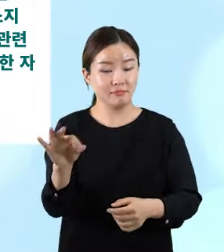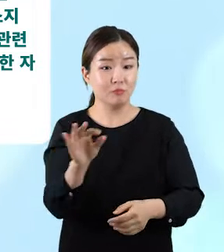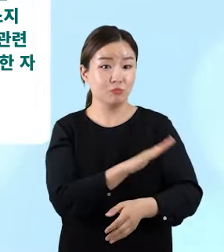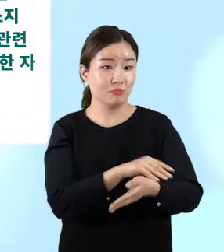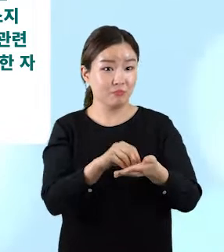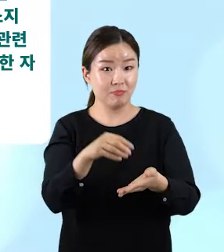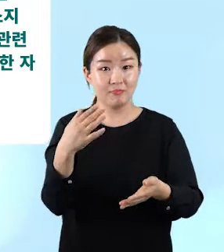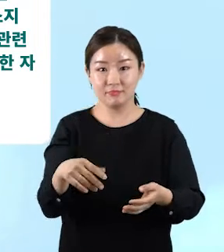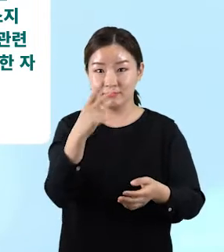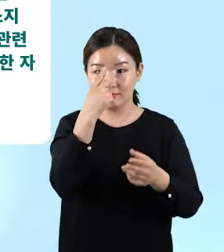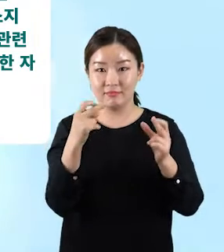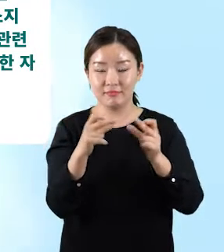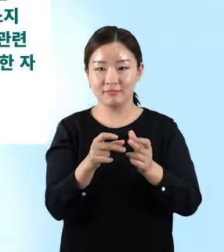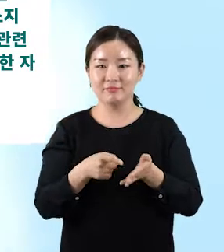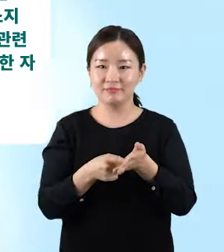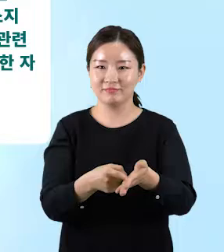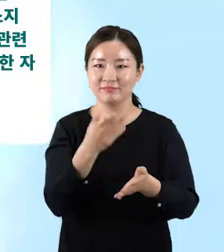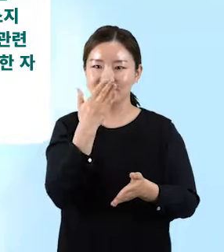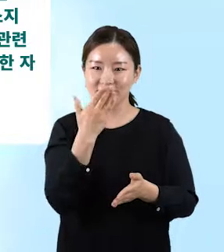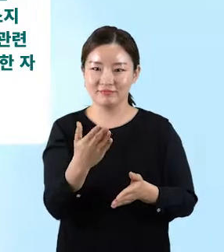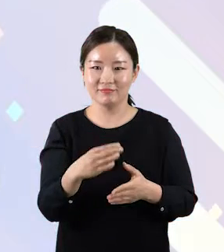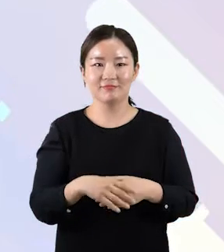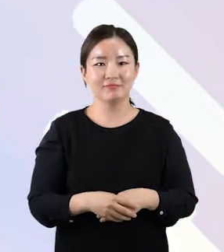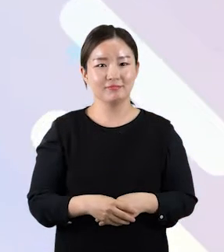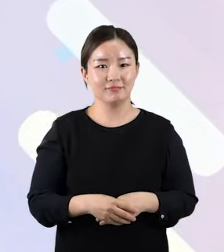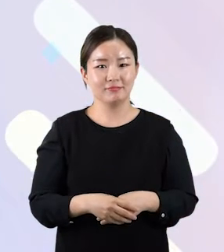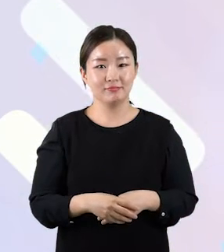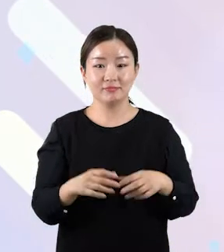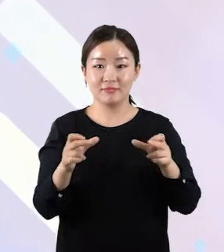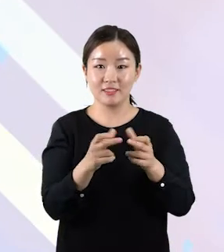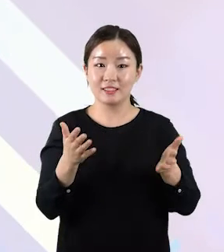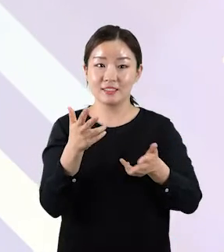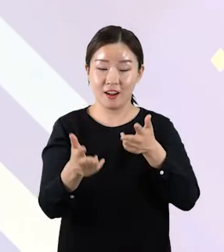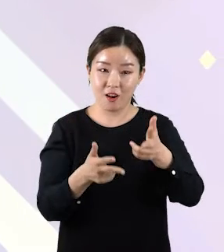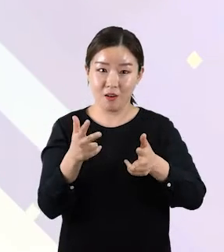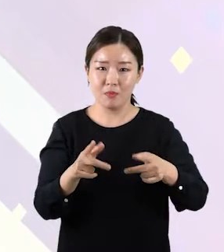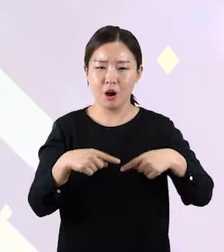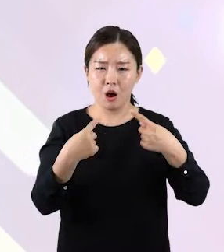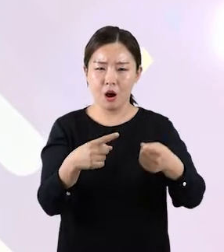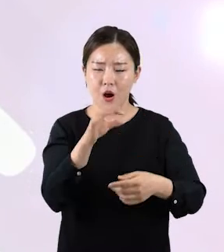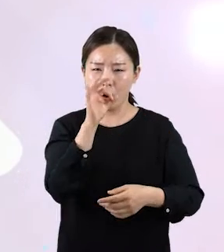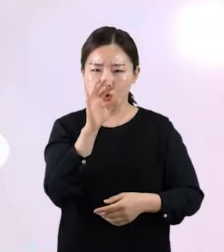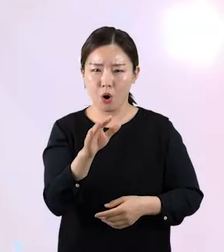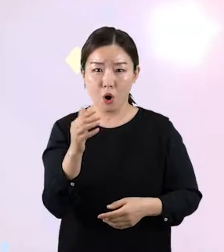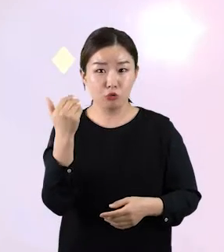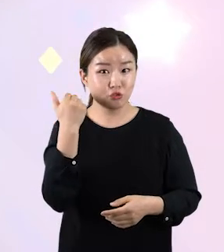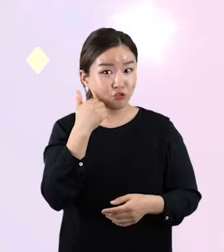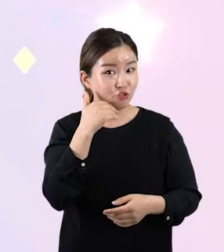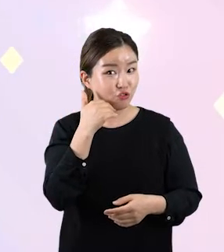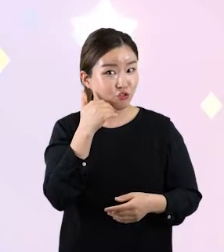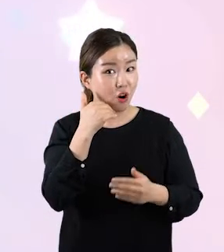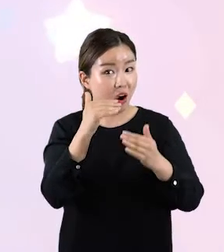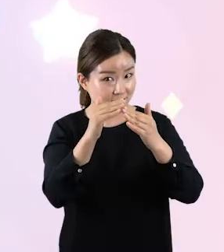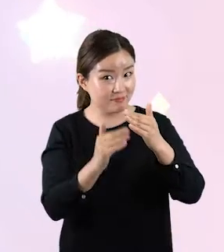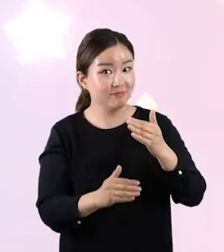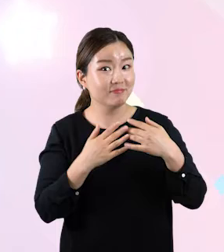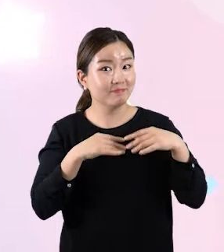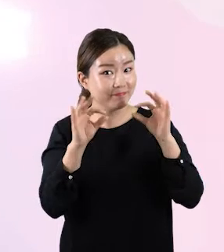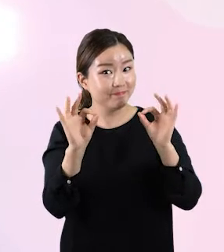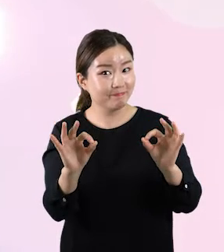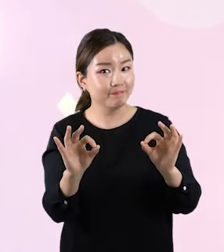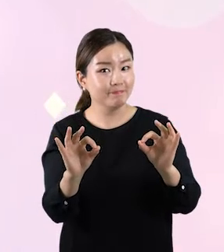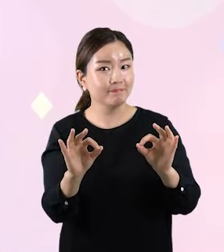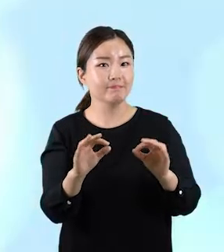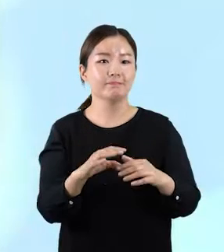미취업 시각장애인에 한해서 신청이 가능합니다. 하지만 장애인 일자리 사업에 참여할 수 없는 제외 대상이 있습니다.